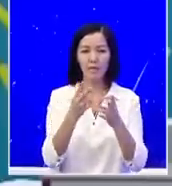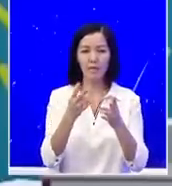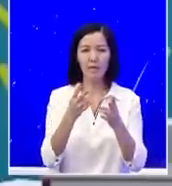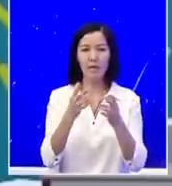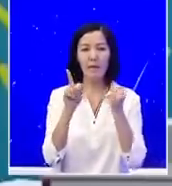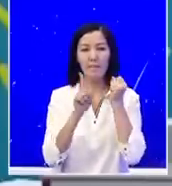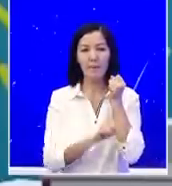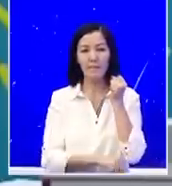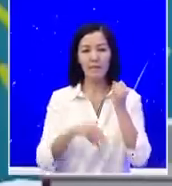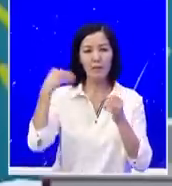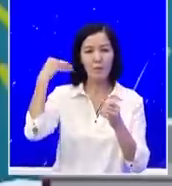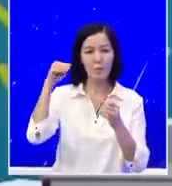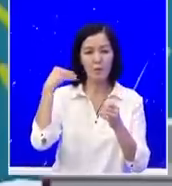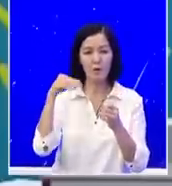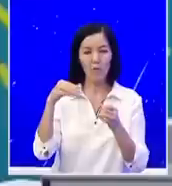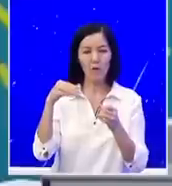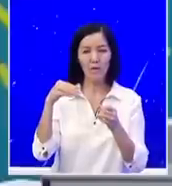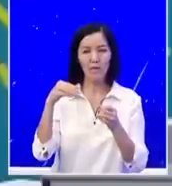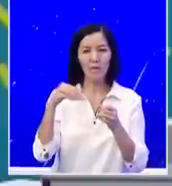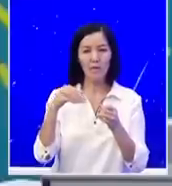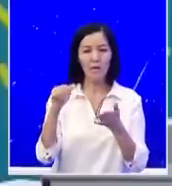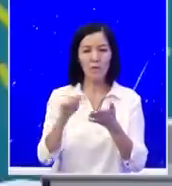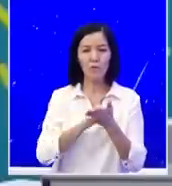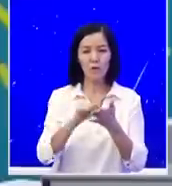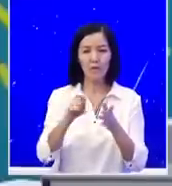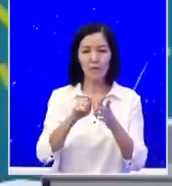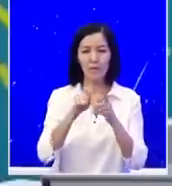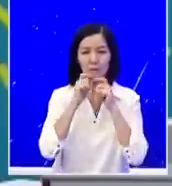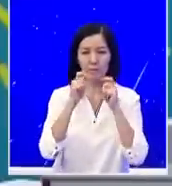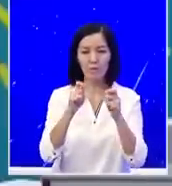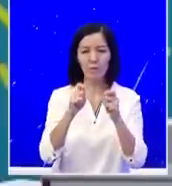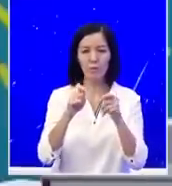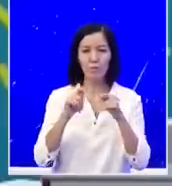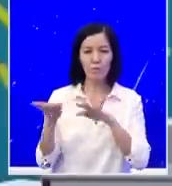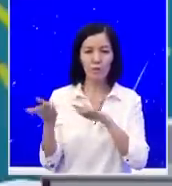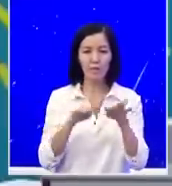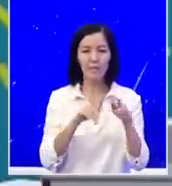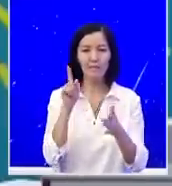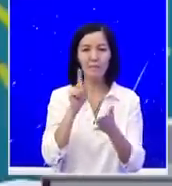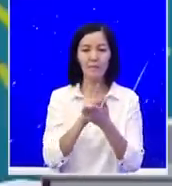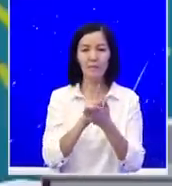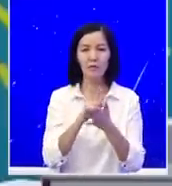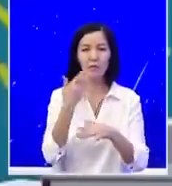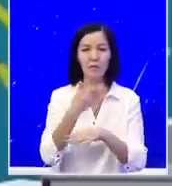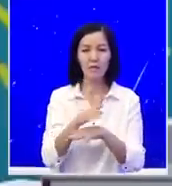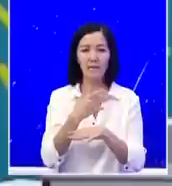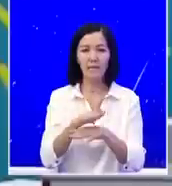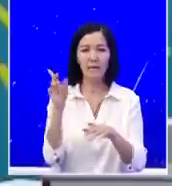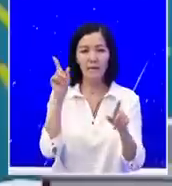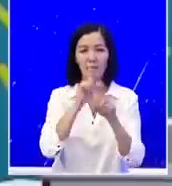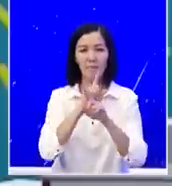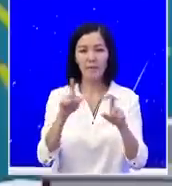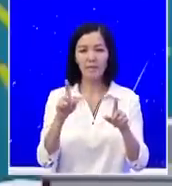соңғы қоңырау және де мынау аттестат тапсыру рәсімін міндет түрде далада мектеп